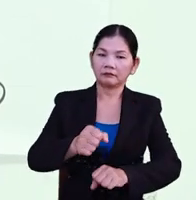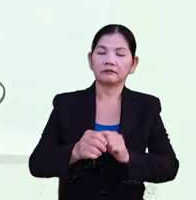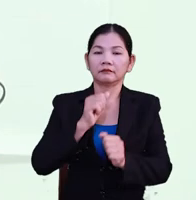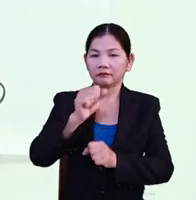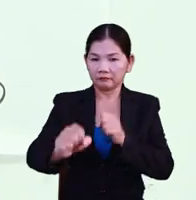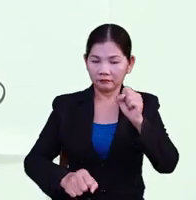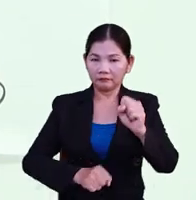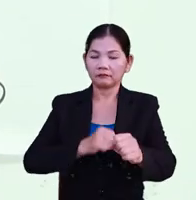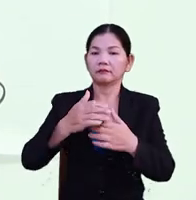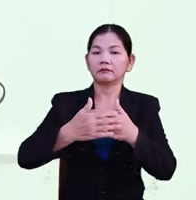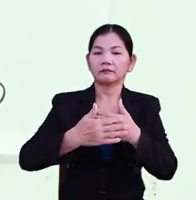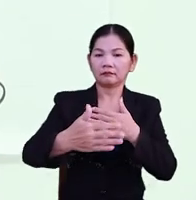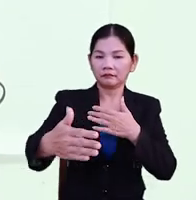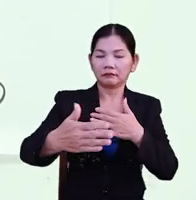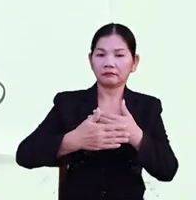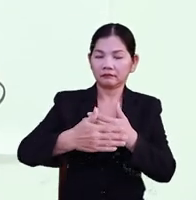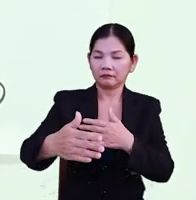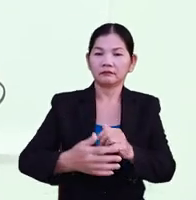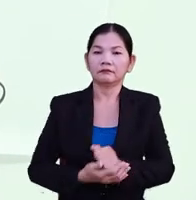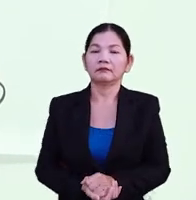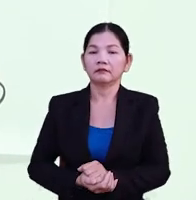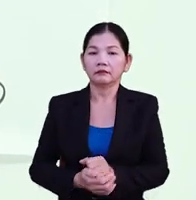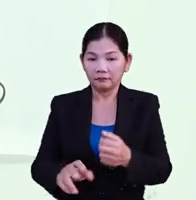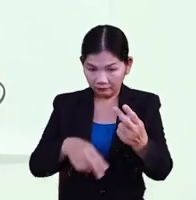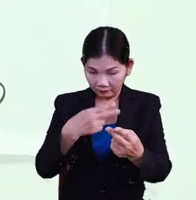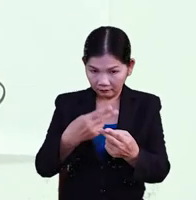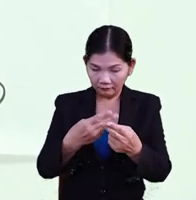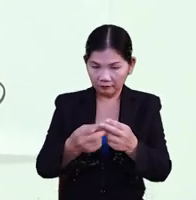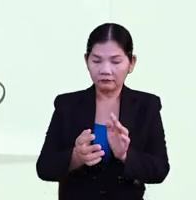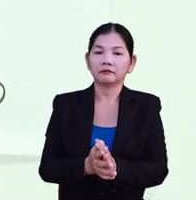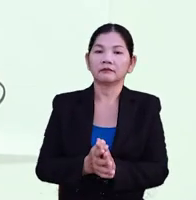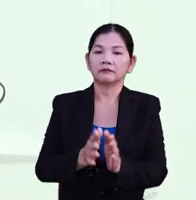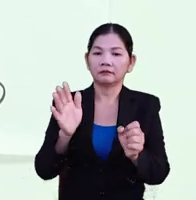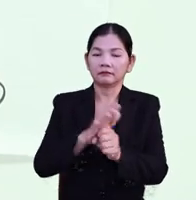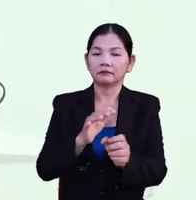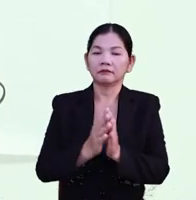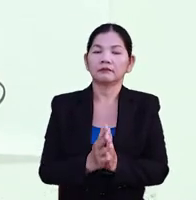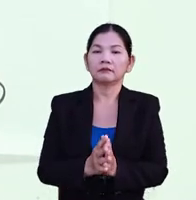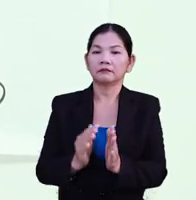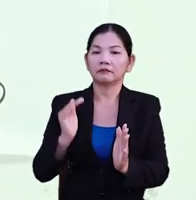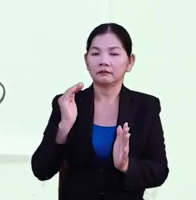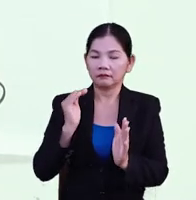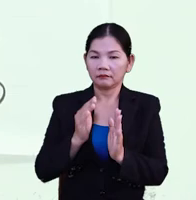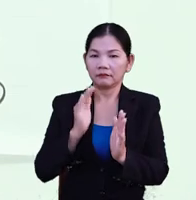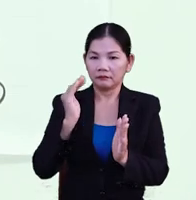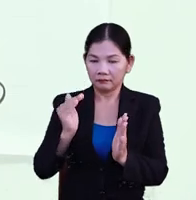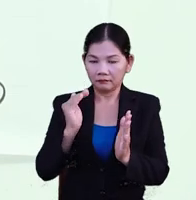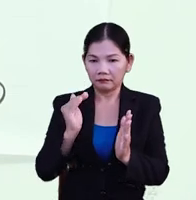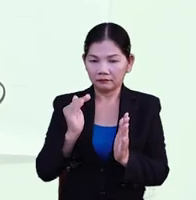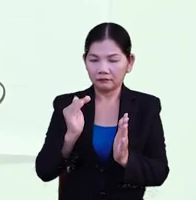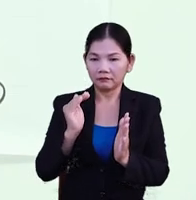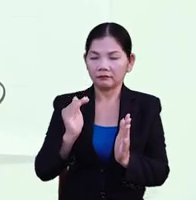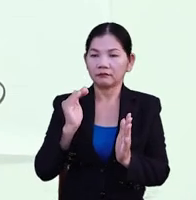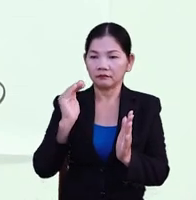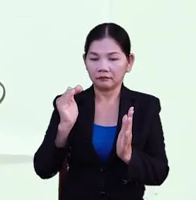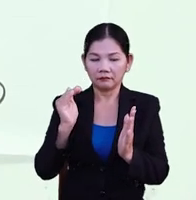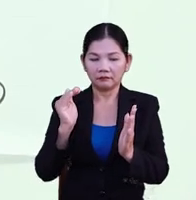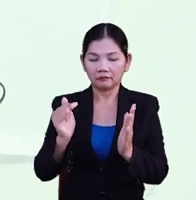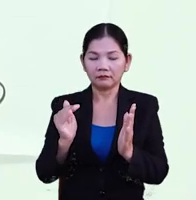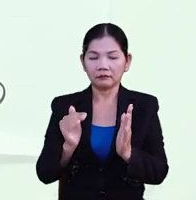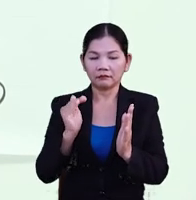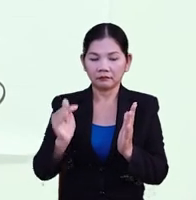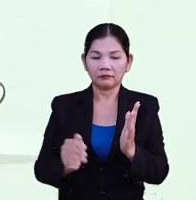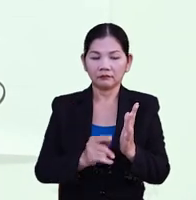ចាខាងមុខអញ្ចឹងកូនកូនកូនអាចឆ្លើយចាឲ្យពេញថាចាបូសុំតោ